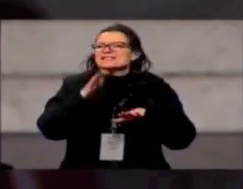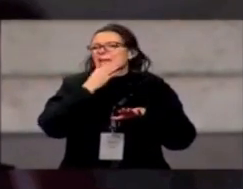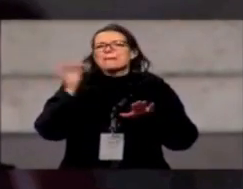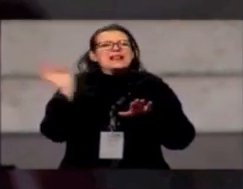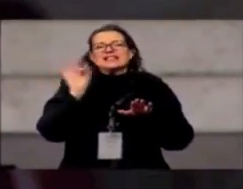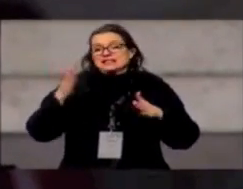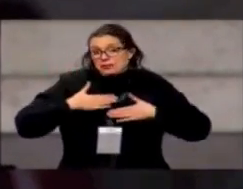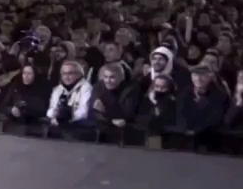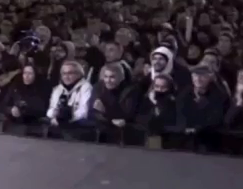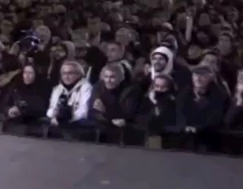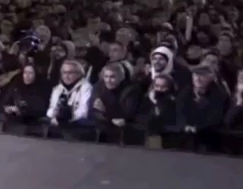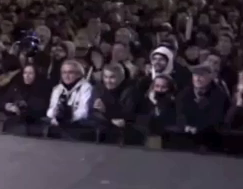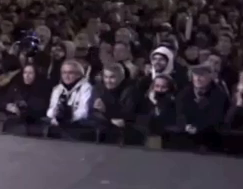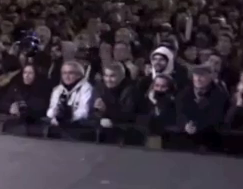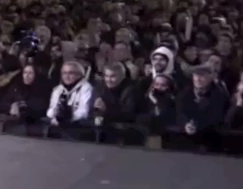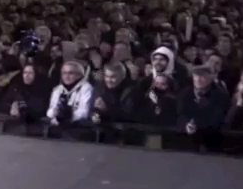meravigliosa